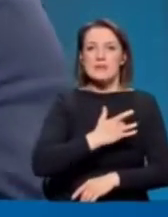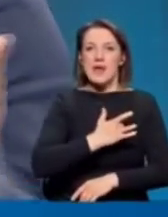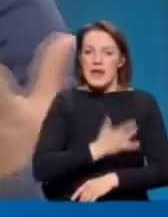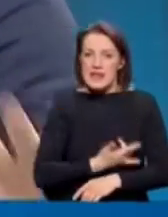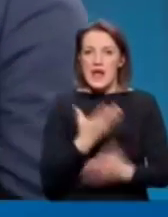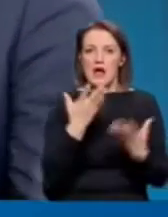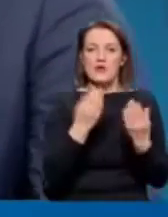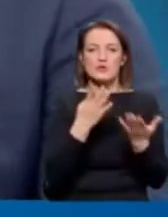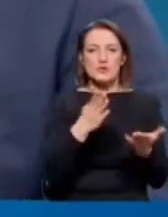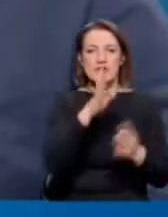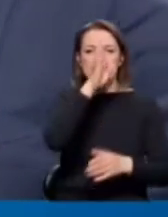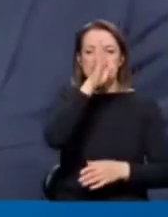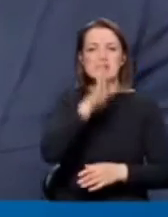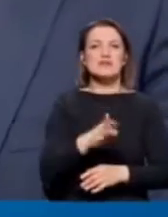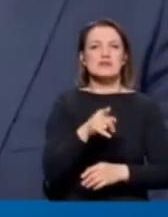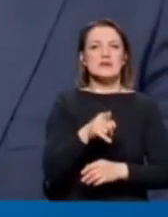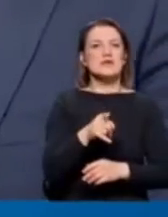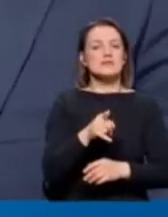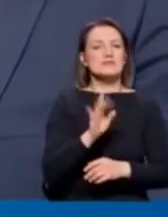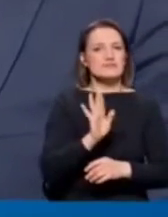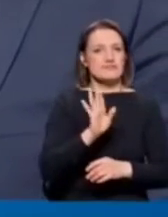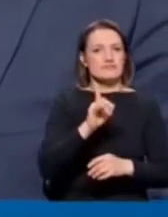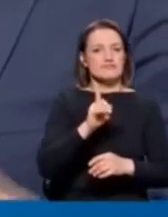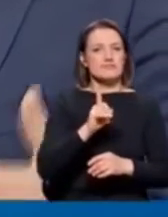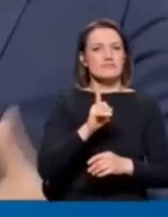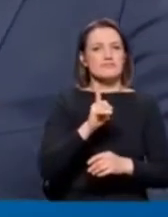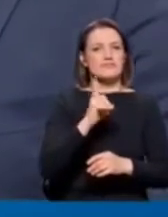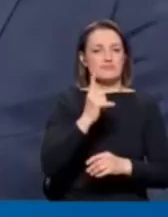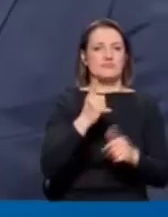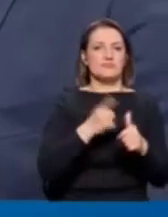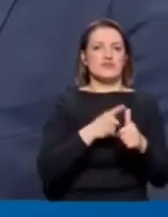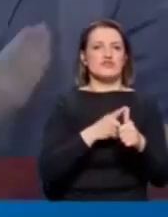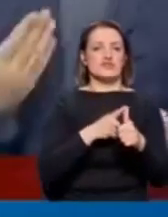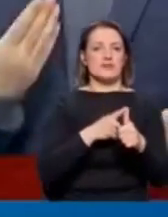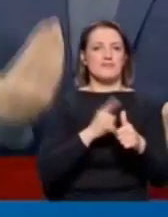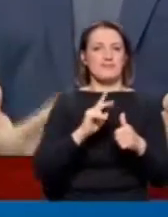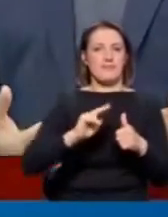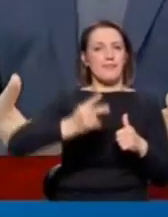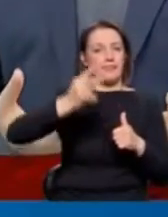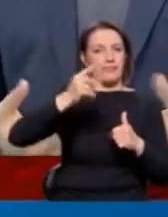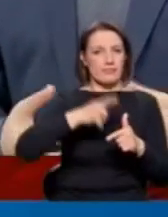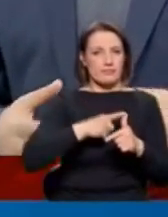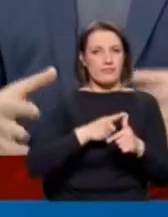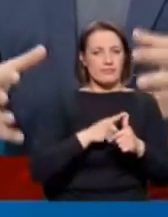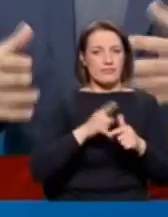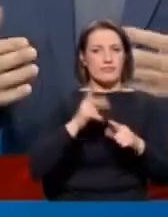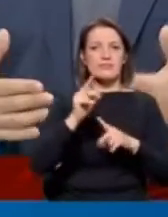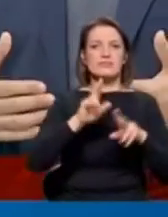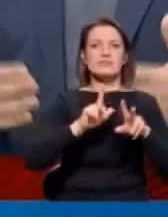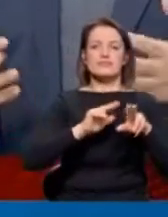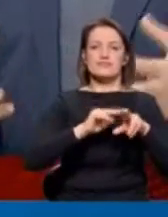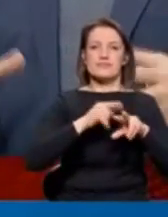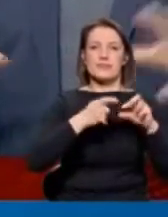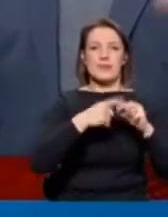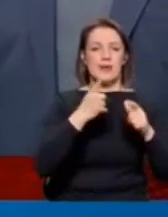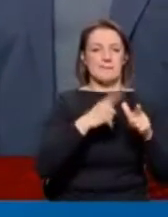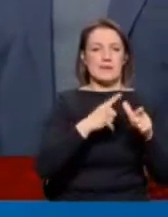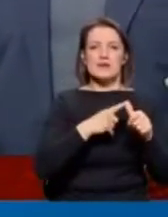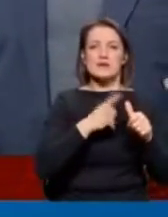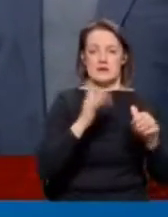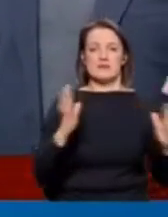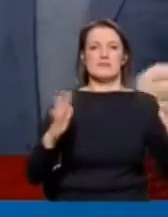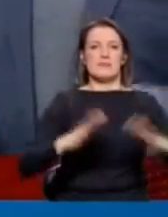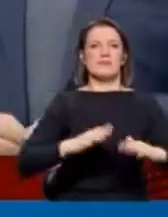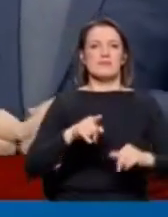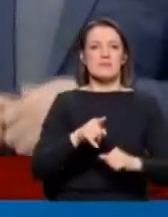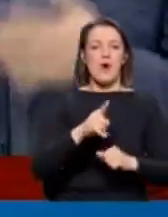eğer çok ciddi anlamda bir şey çıkar şimdi bu birinci aşaması İlker yani o aşama nedir bir araya